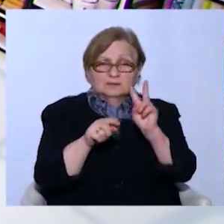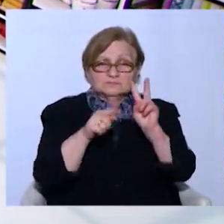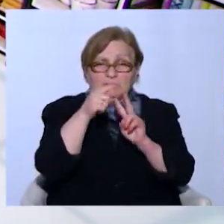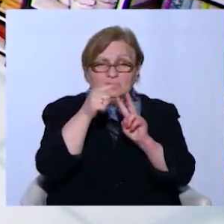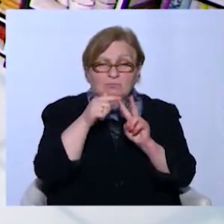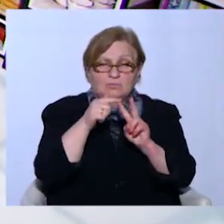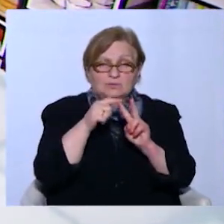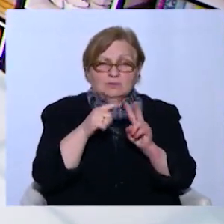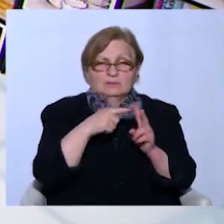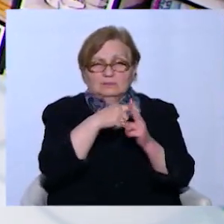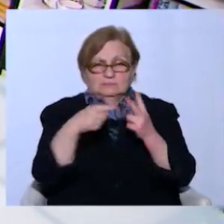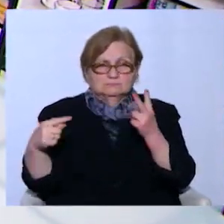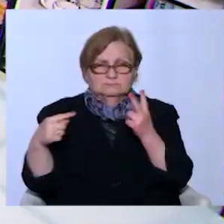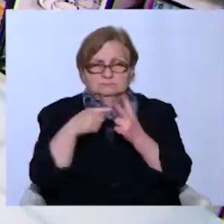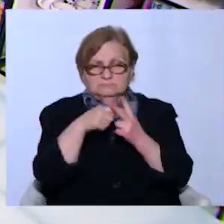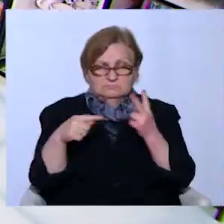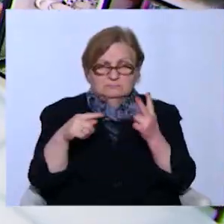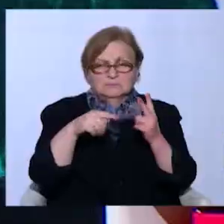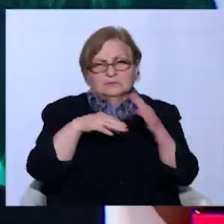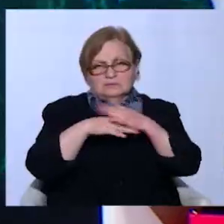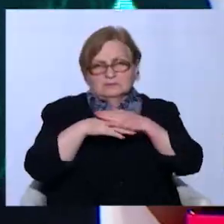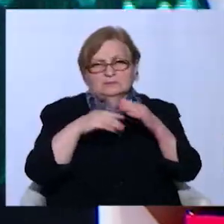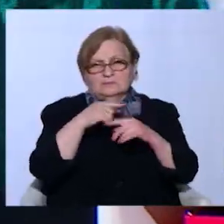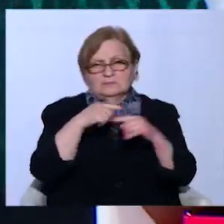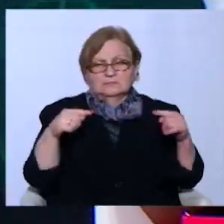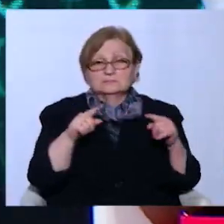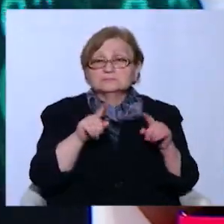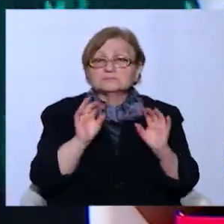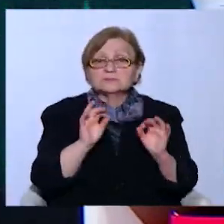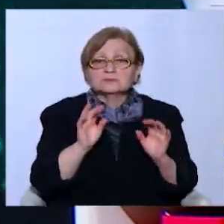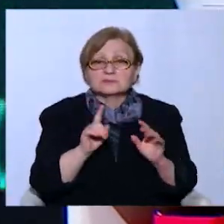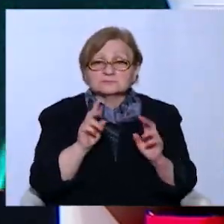გადაკვეთს x-ღერთთან გადაკვეთის პირობა კი ზუსტად ისაა, რომ